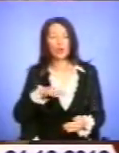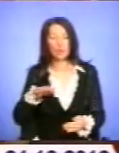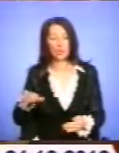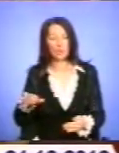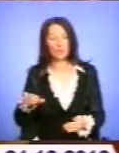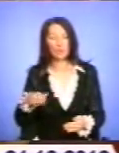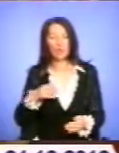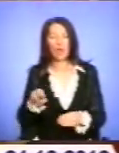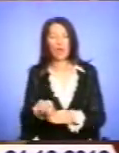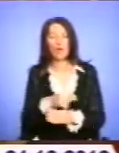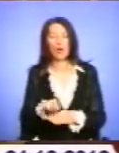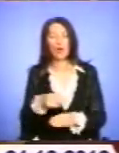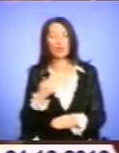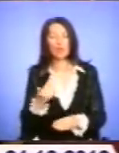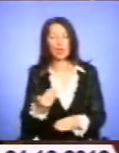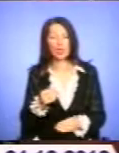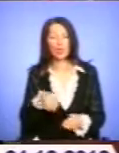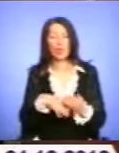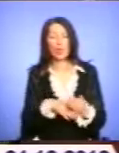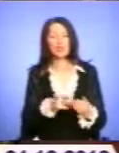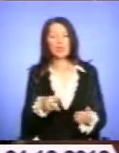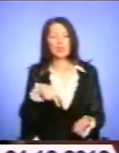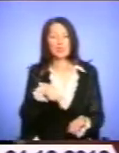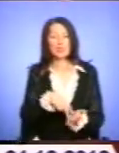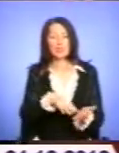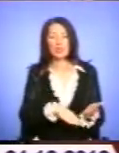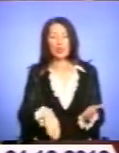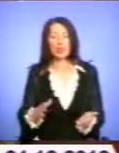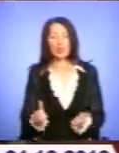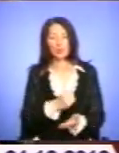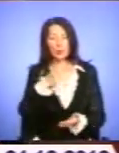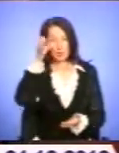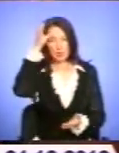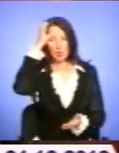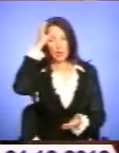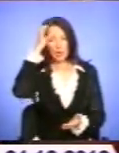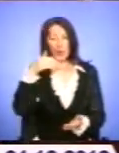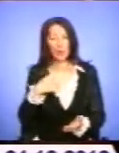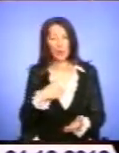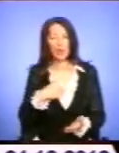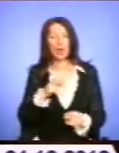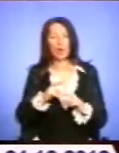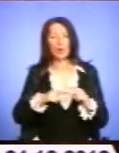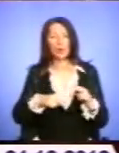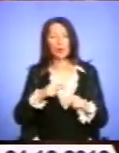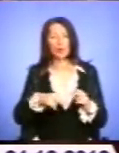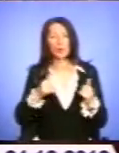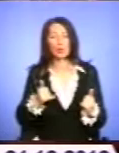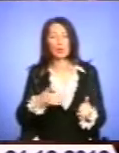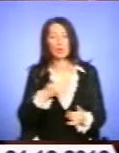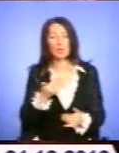дітям, виховуючи їм, допомагаючи їм стати на ноги, здобути знання відповідні, ми розбудовуємо сьогодні